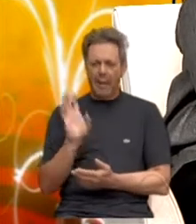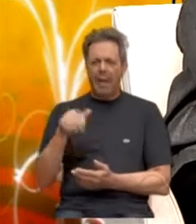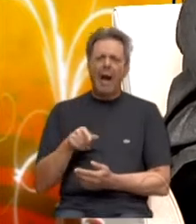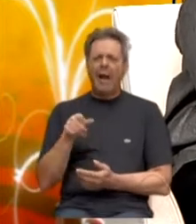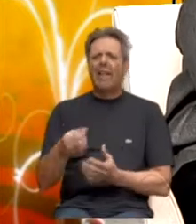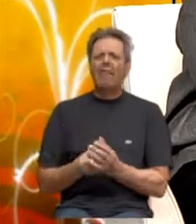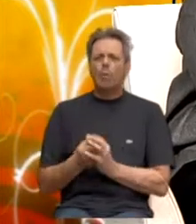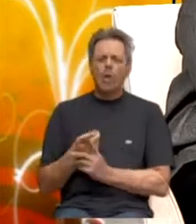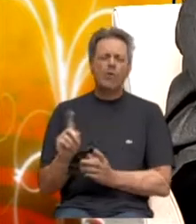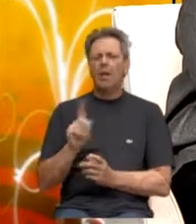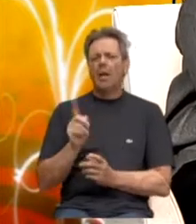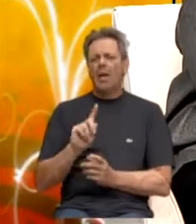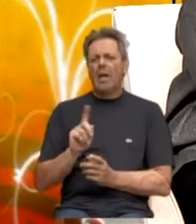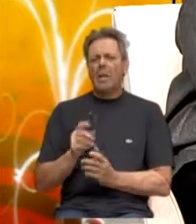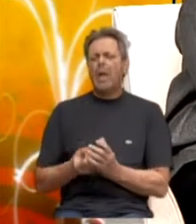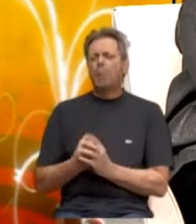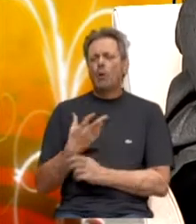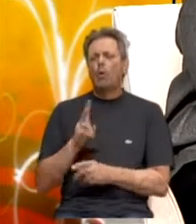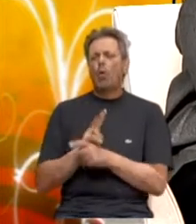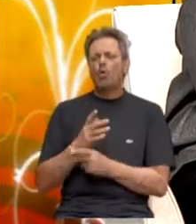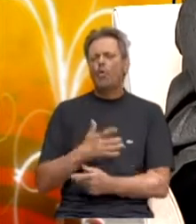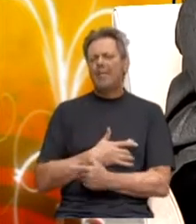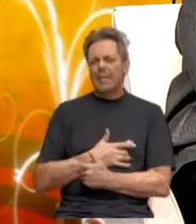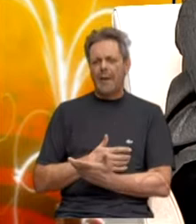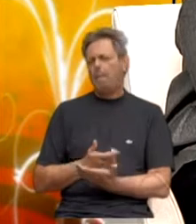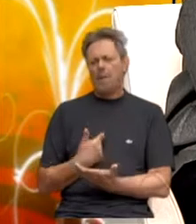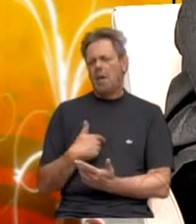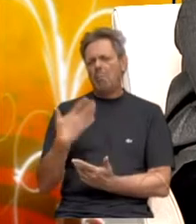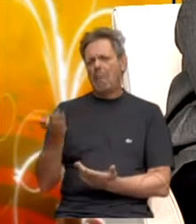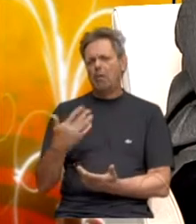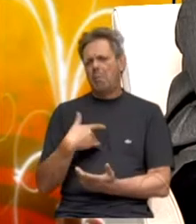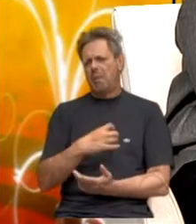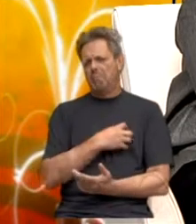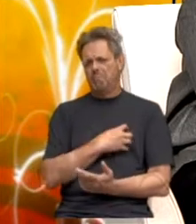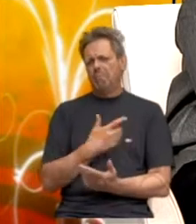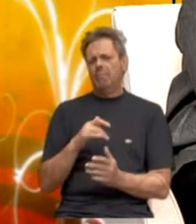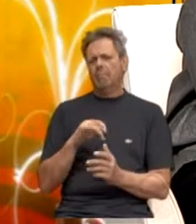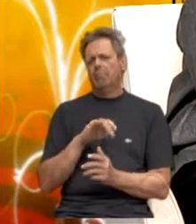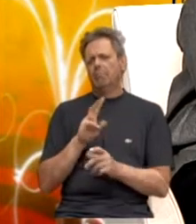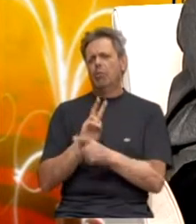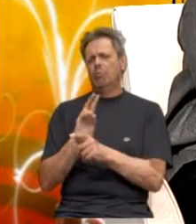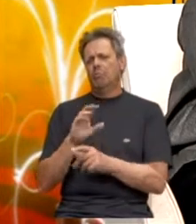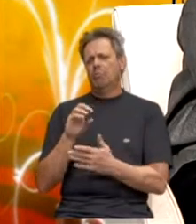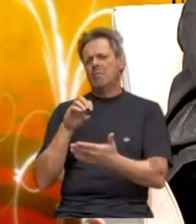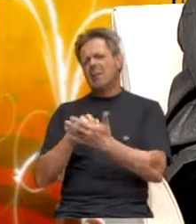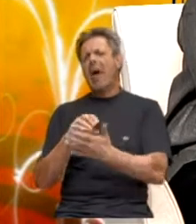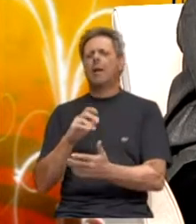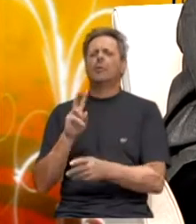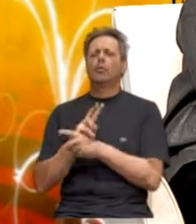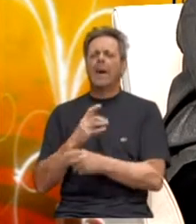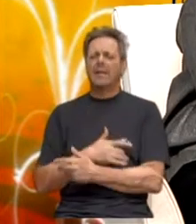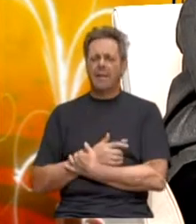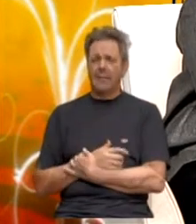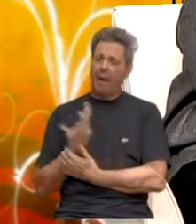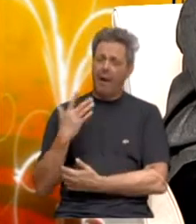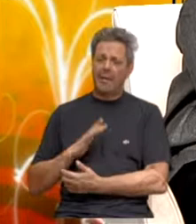može biti proizvod koji čuva nečije srce i neće moći dobiti znak Čuvara srca. Dakle, ali građani moraju